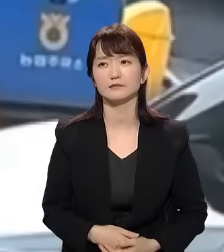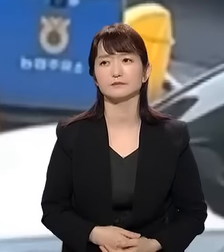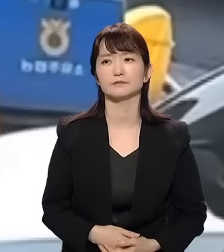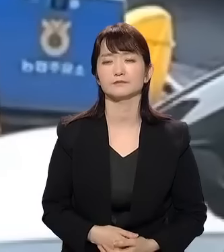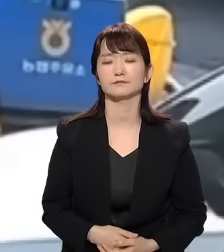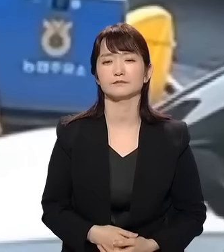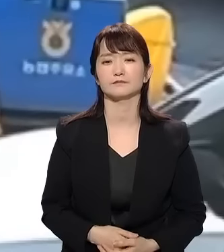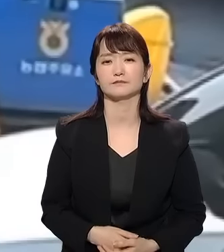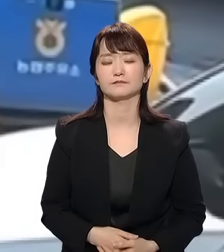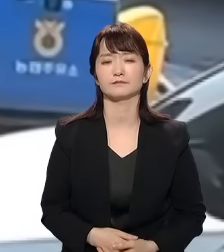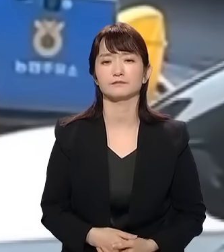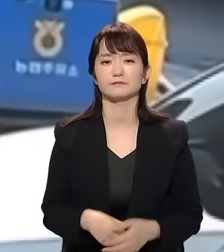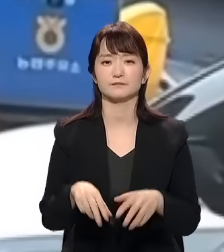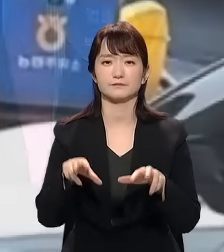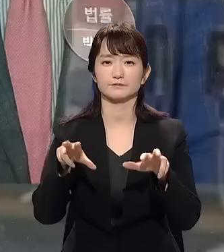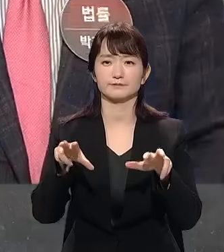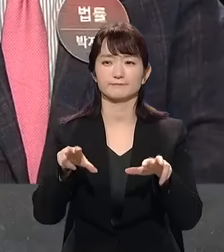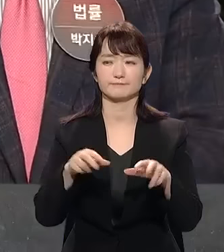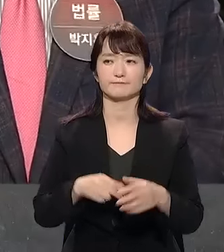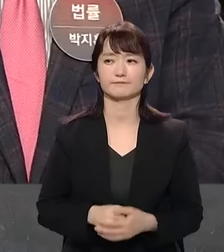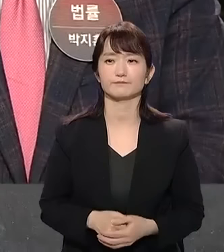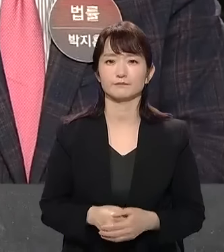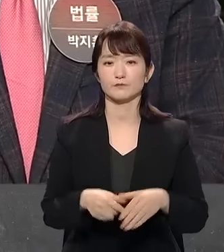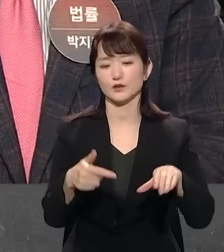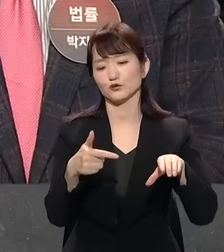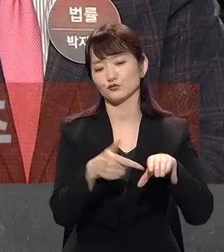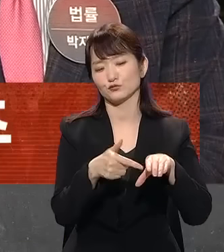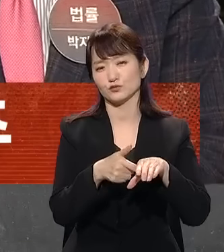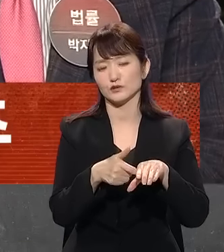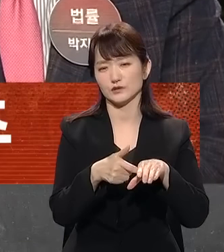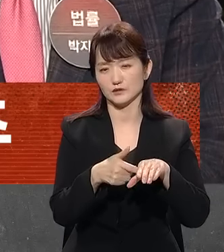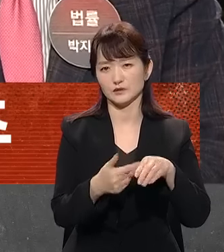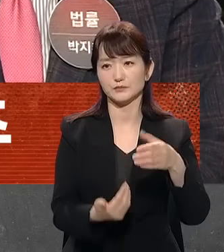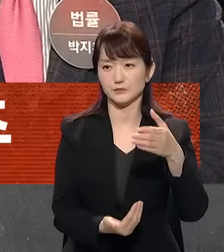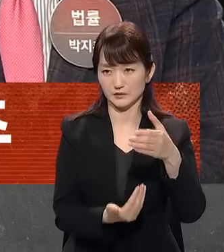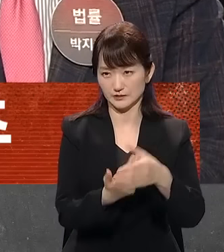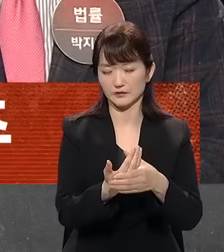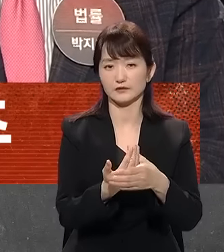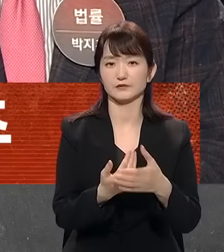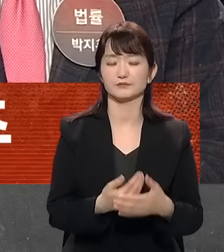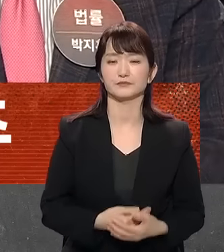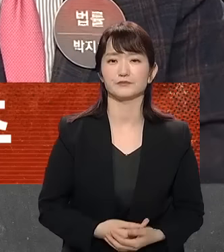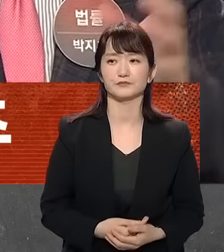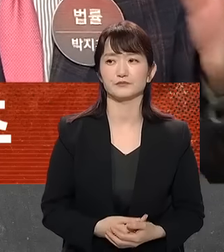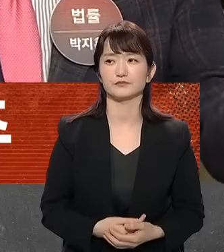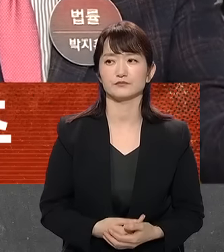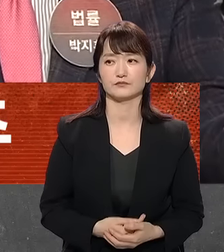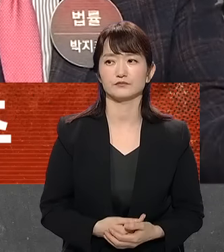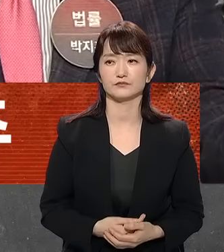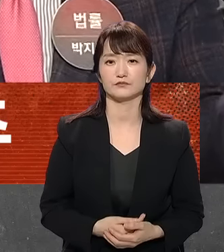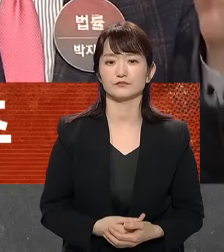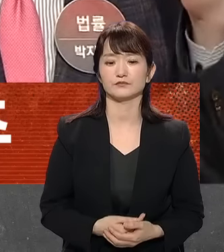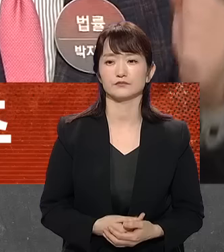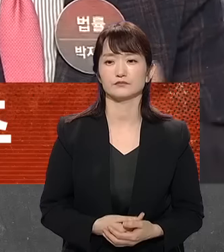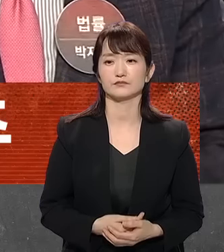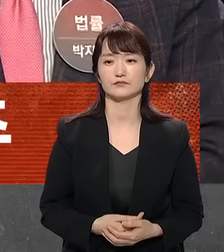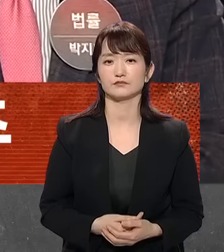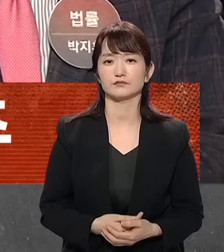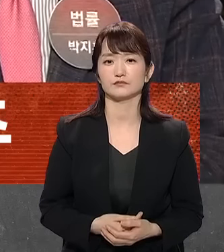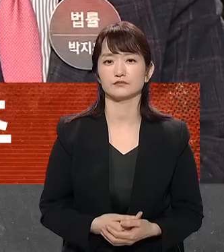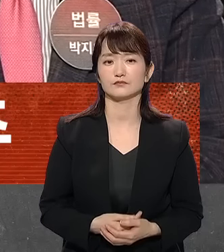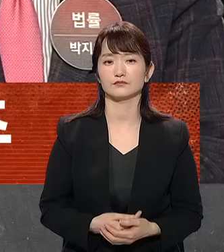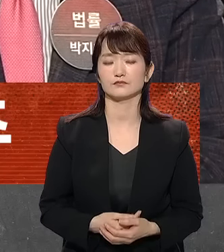사고가 된 거죠. 지금 주유소에서 있었던 사고인데요. 이 아마 주유를 하고 아니면 주유를